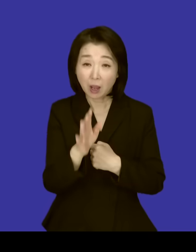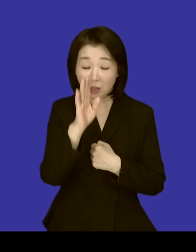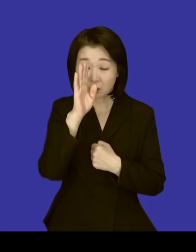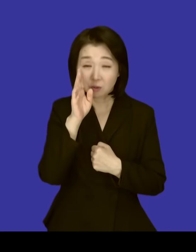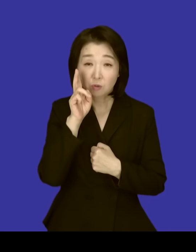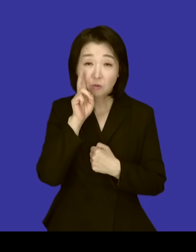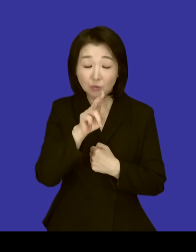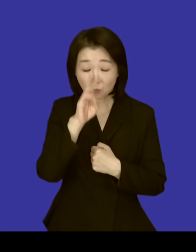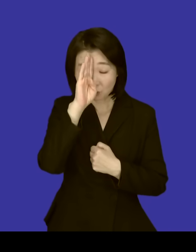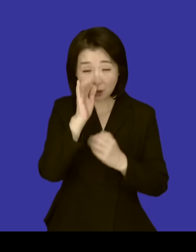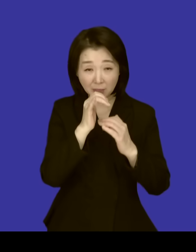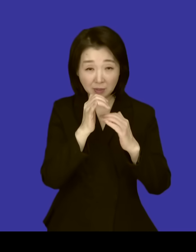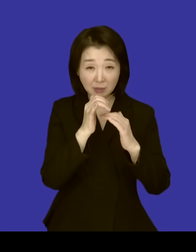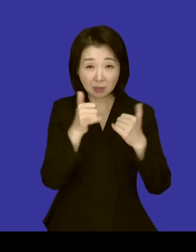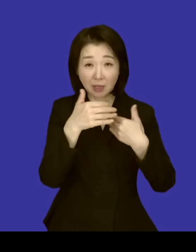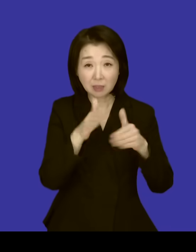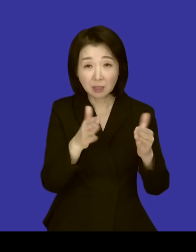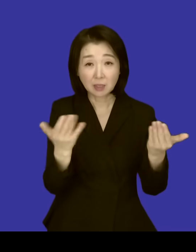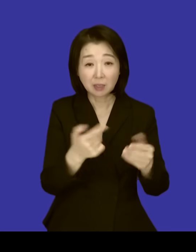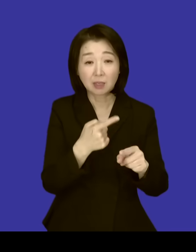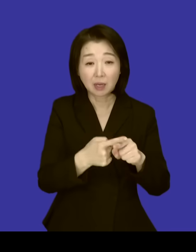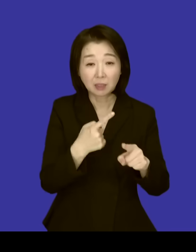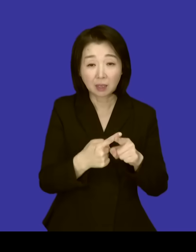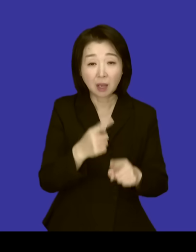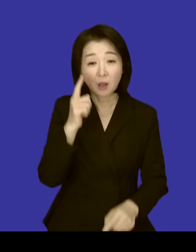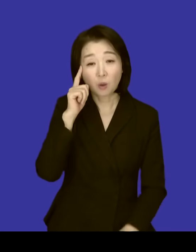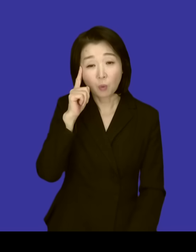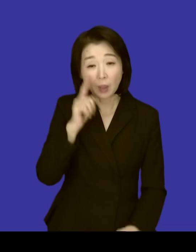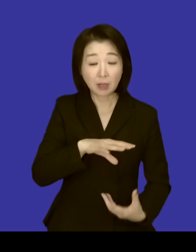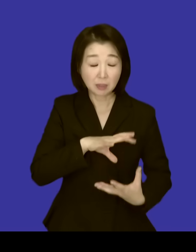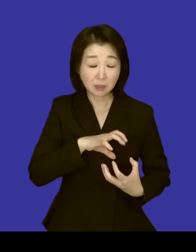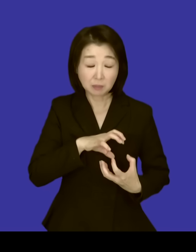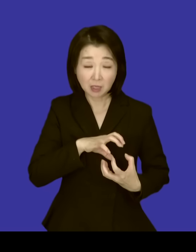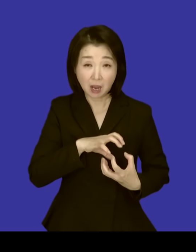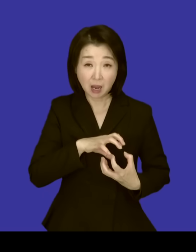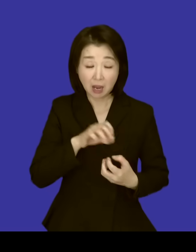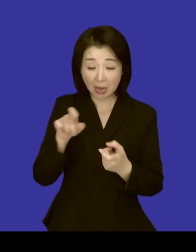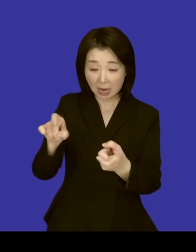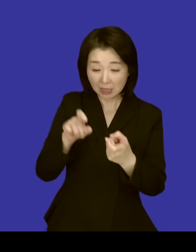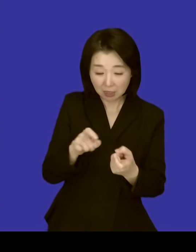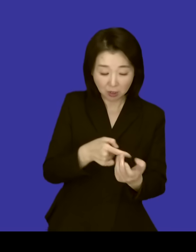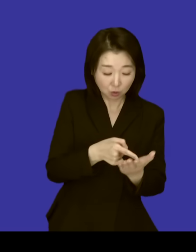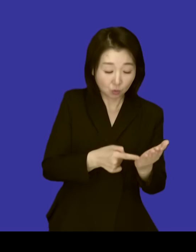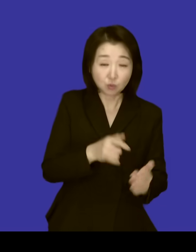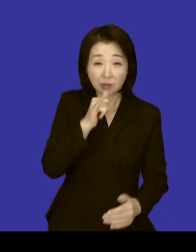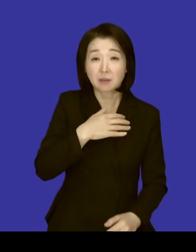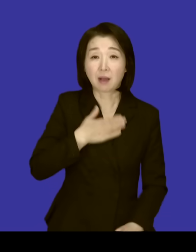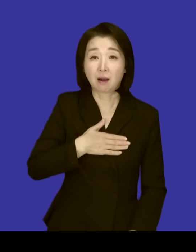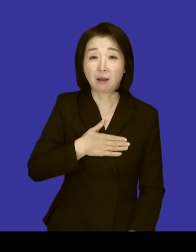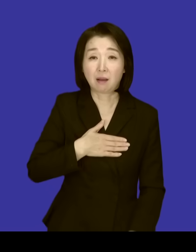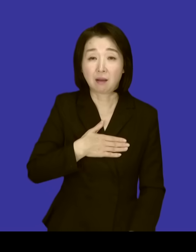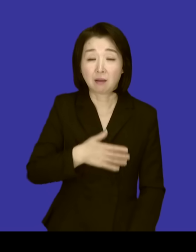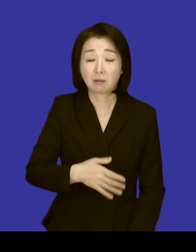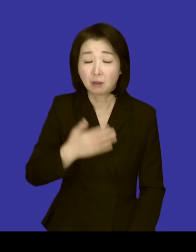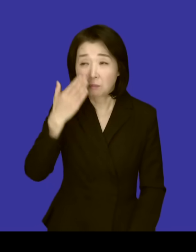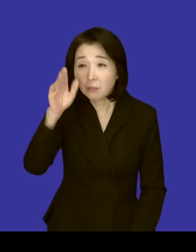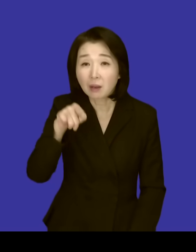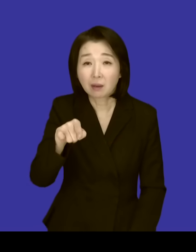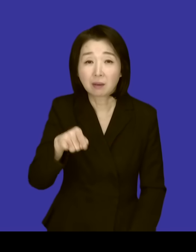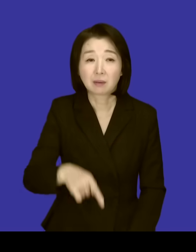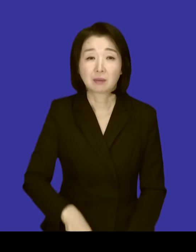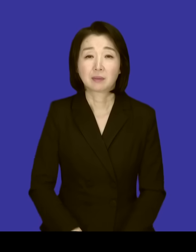예. 심장 이식 수술이라는 게 있다라는 거를 심장. 예. 저는 굉장히 생소한 분야였어요.